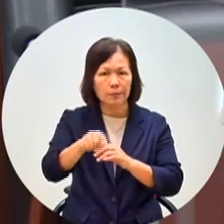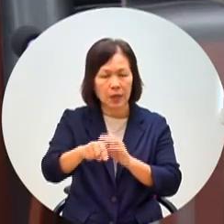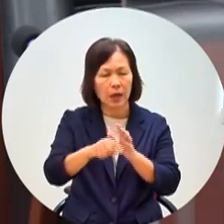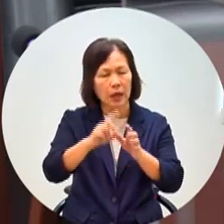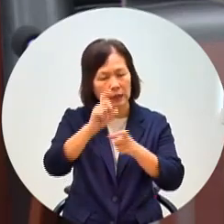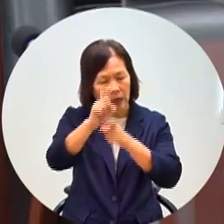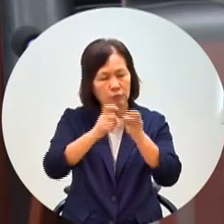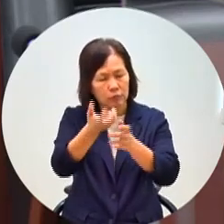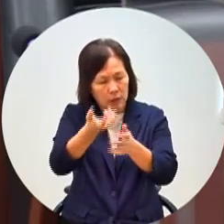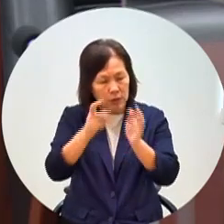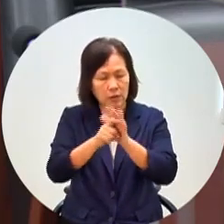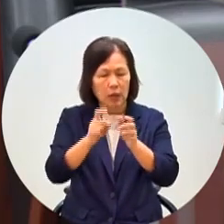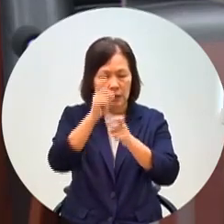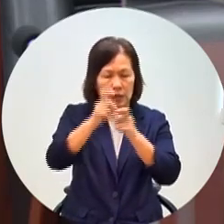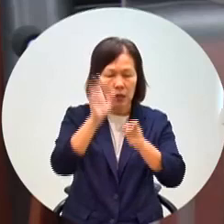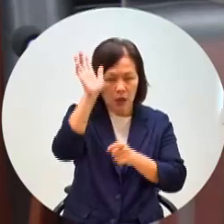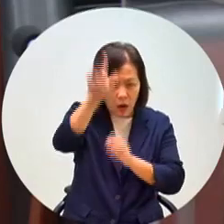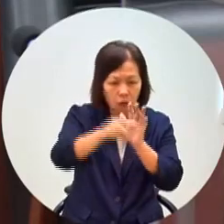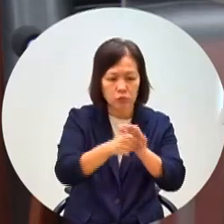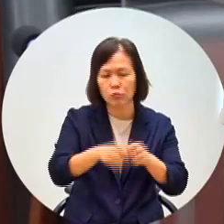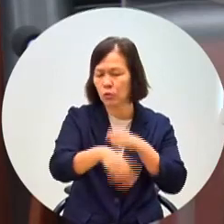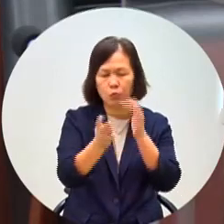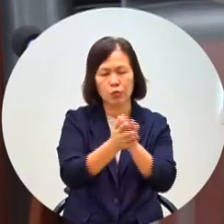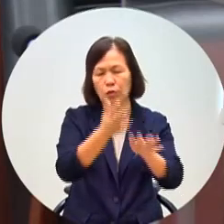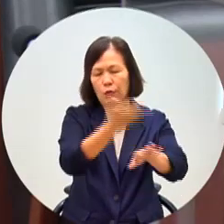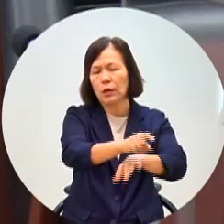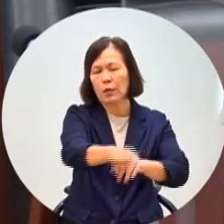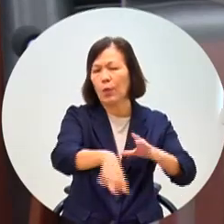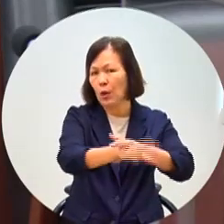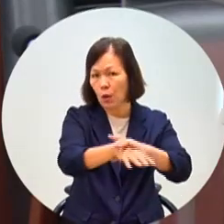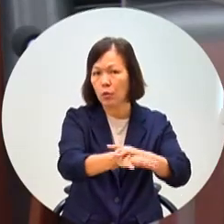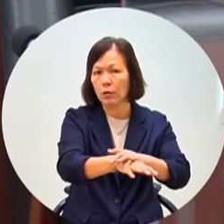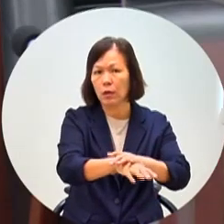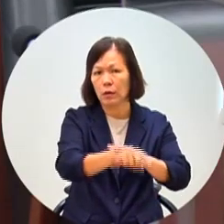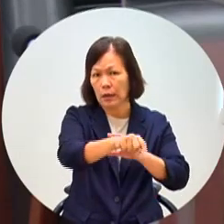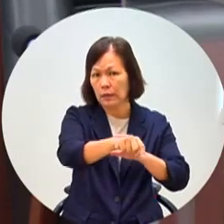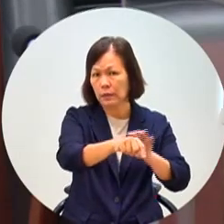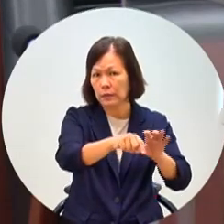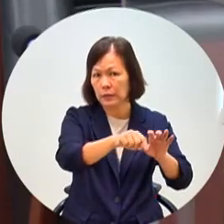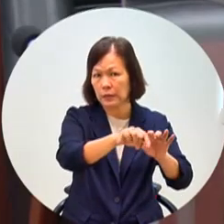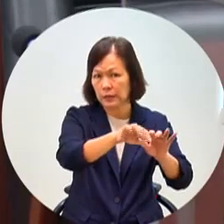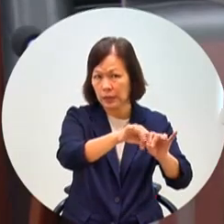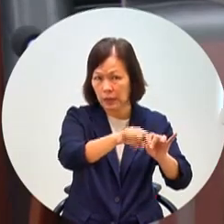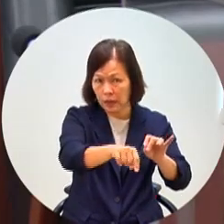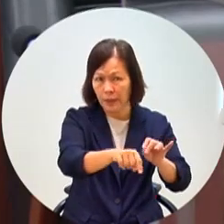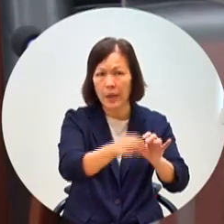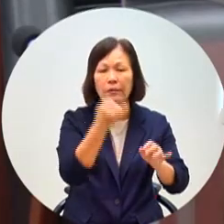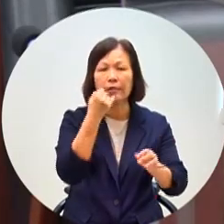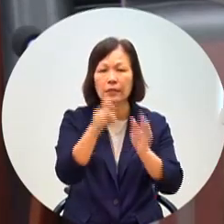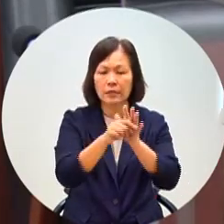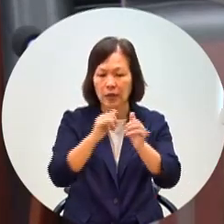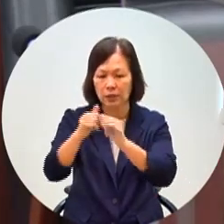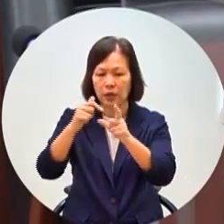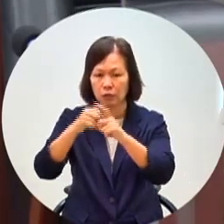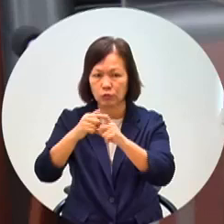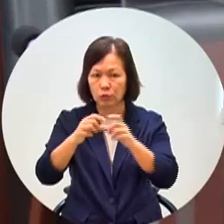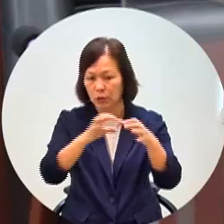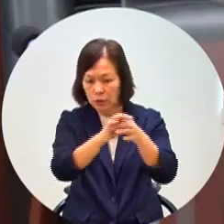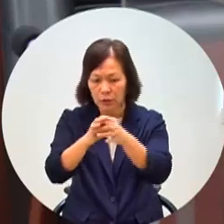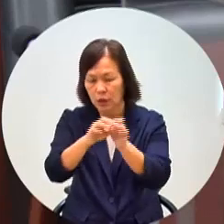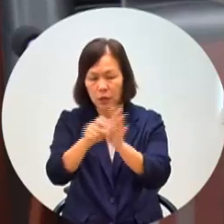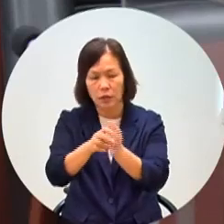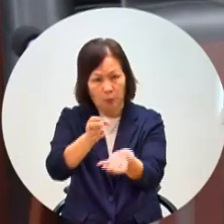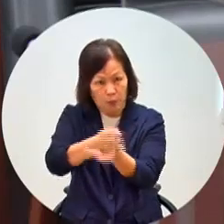10年前到10年后都是没有用的，所以一直觉得说那边是可以做个 就是跟社区结合的一个建物。